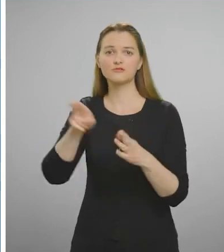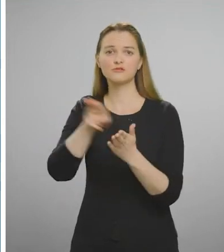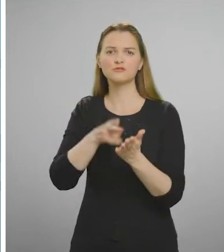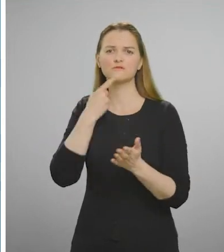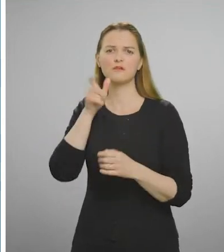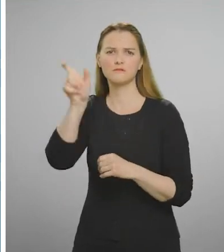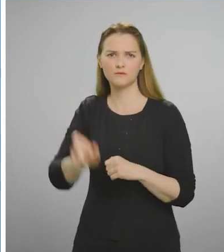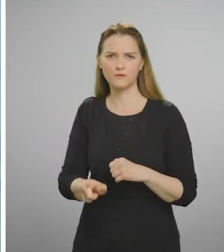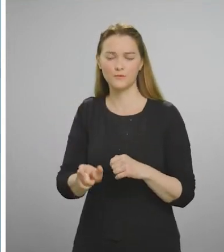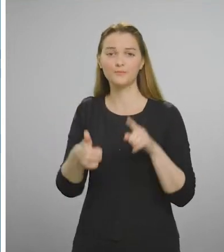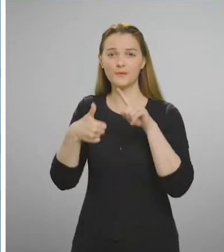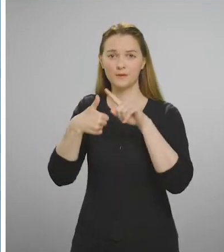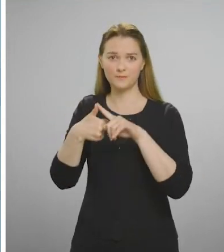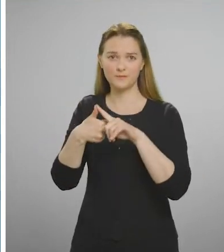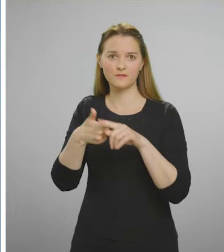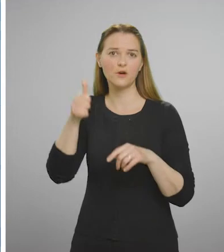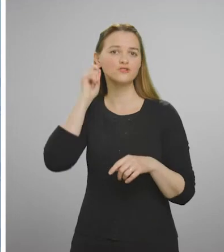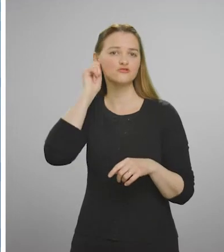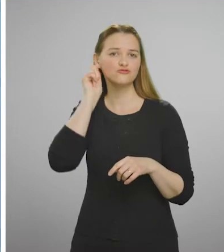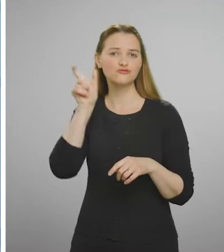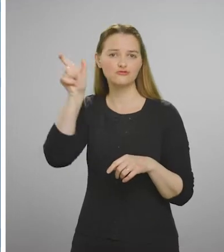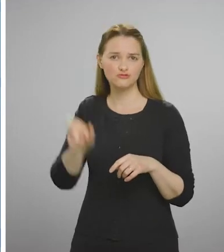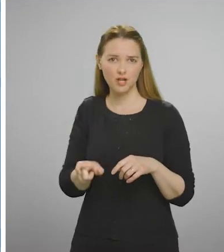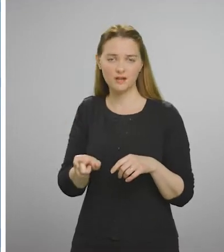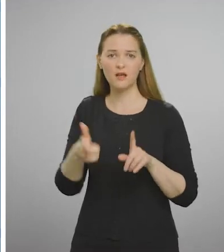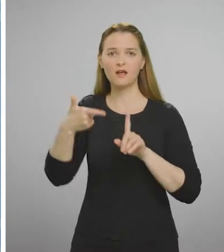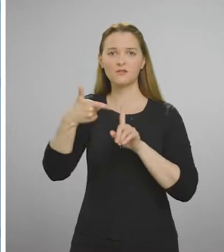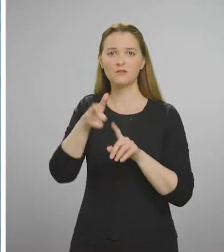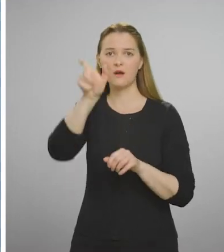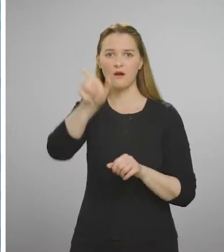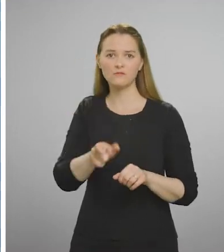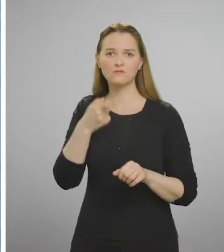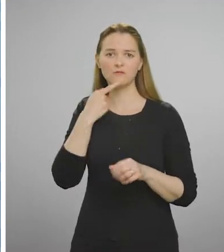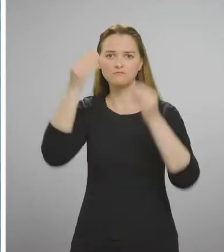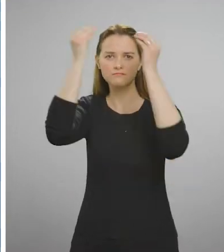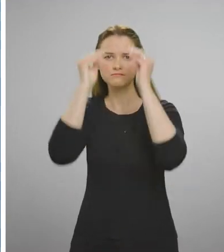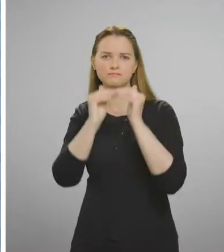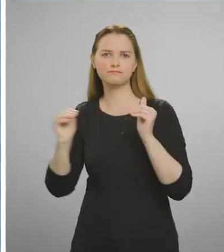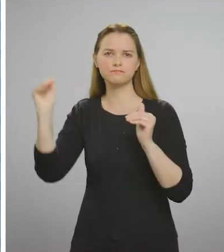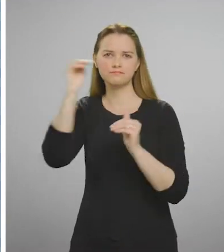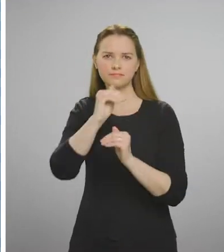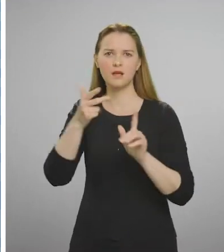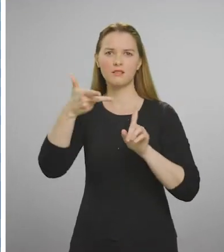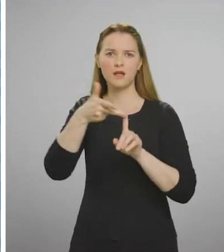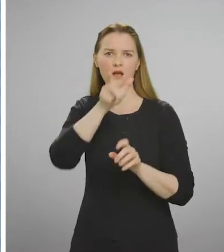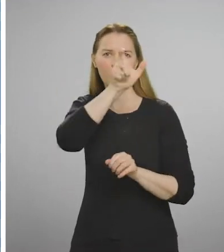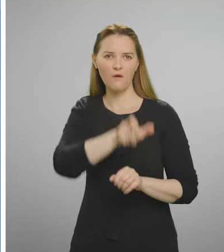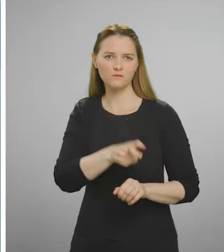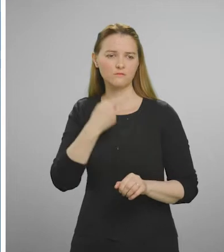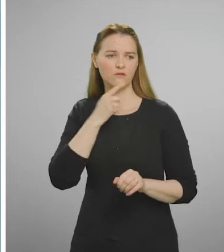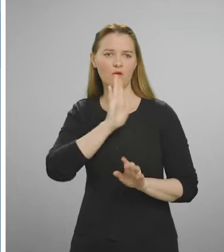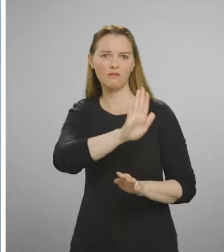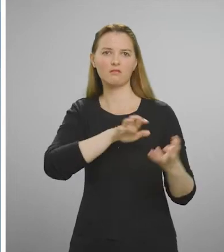kojom razgovarate pročitala barem jednu knjigu u posljednjih godinu dana povećava se ako razgovarate sa ženskom osobom,